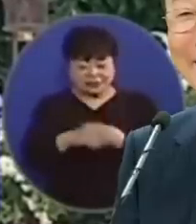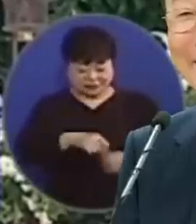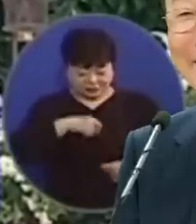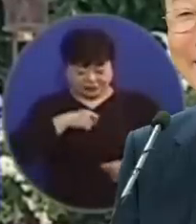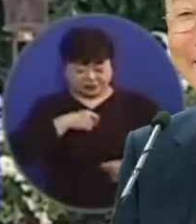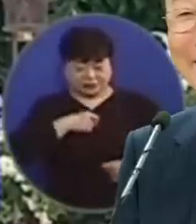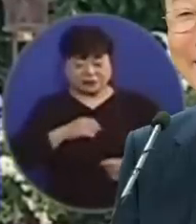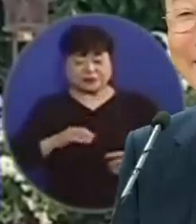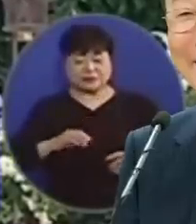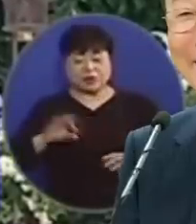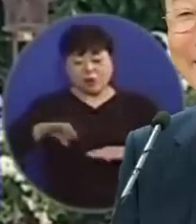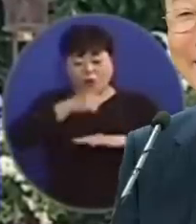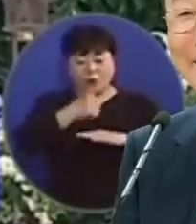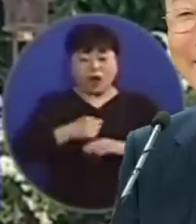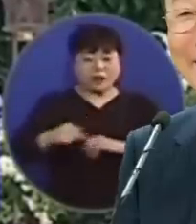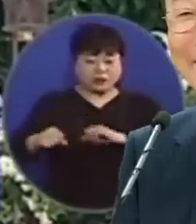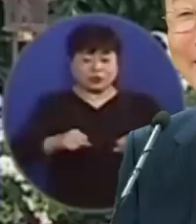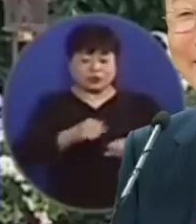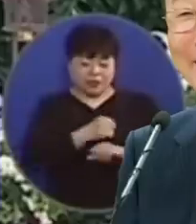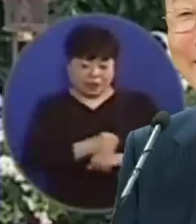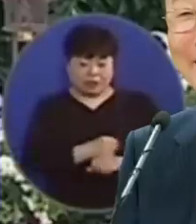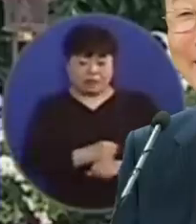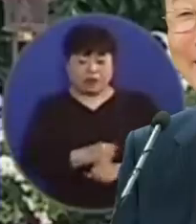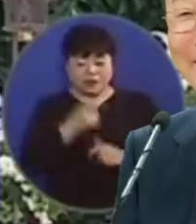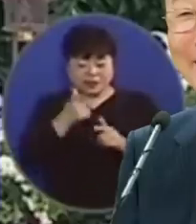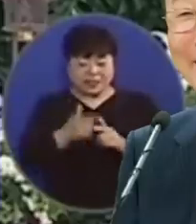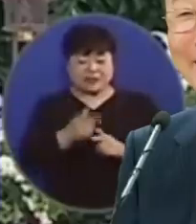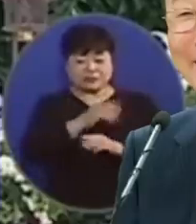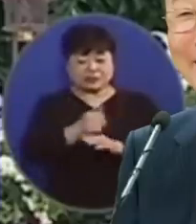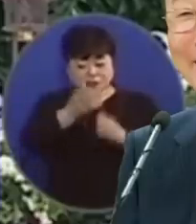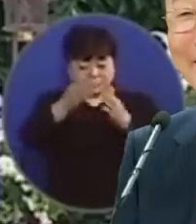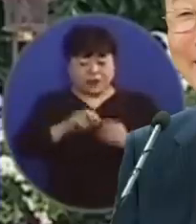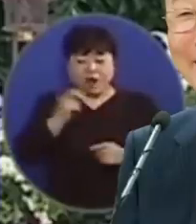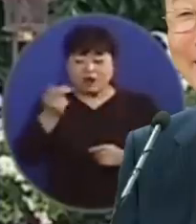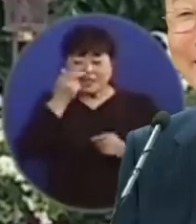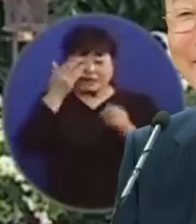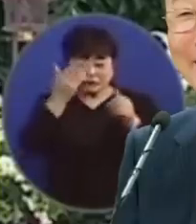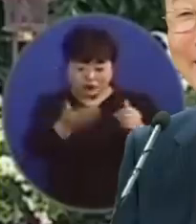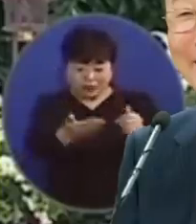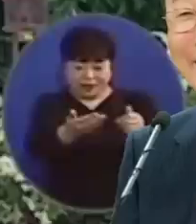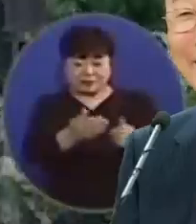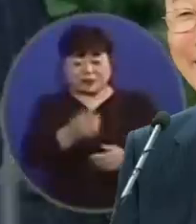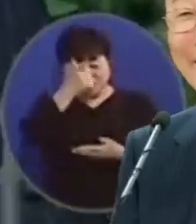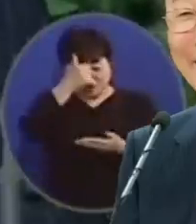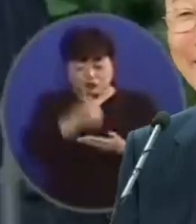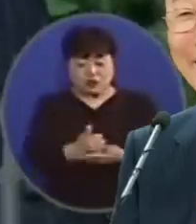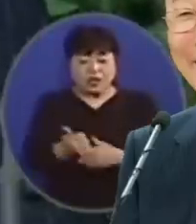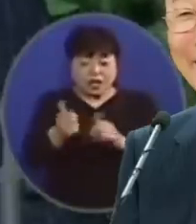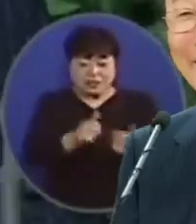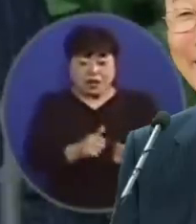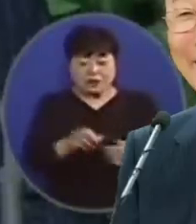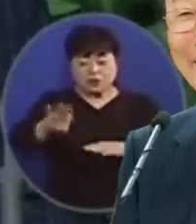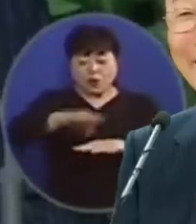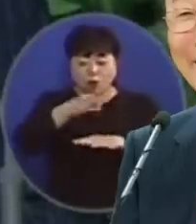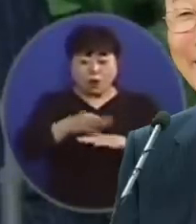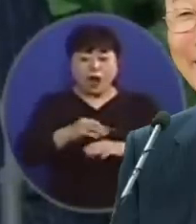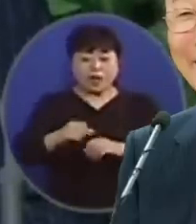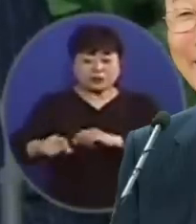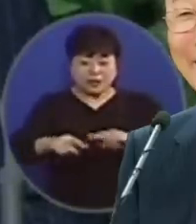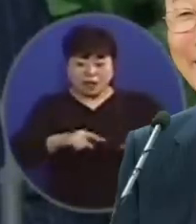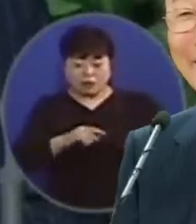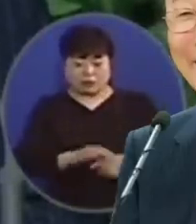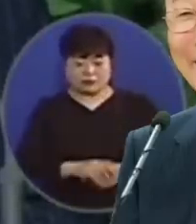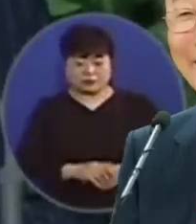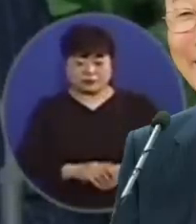말미암아 왕노릇하여 우리 주 예수 그리스도로 말미암아 영생에 이르게 하리함이라. 죄가 사망 안에서 왕노릇해서 여러분